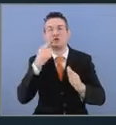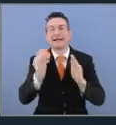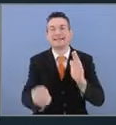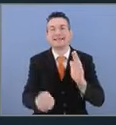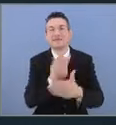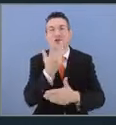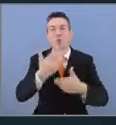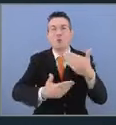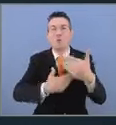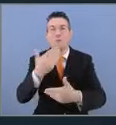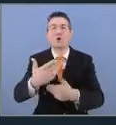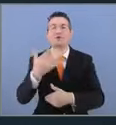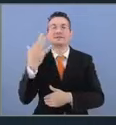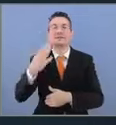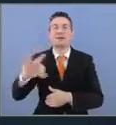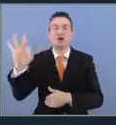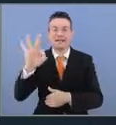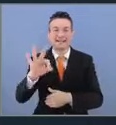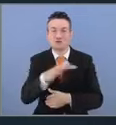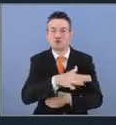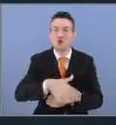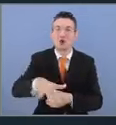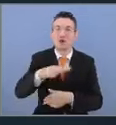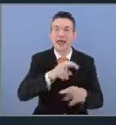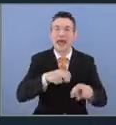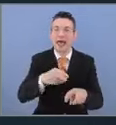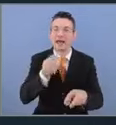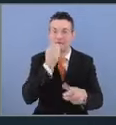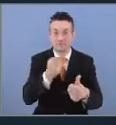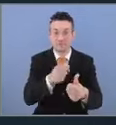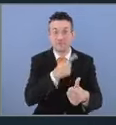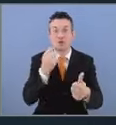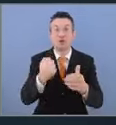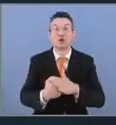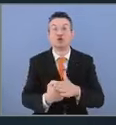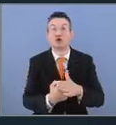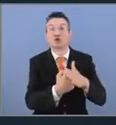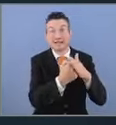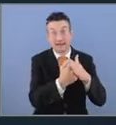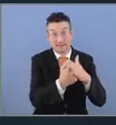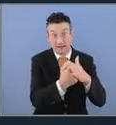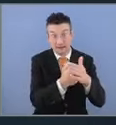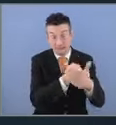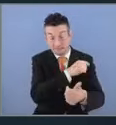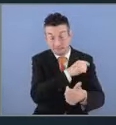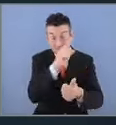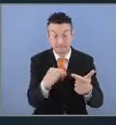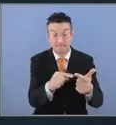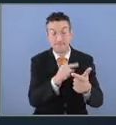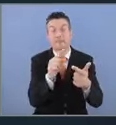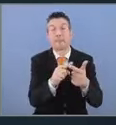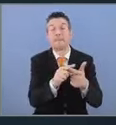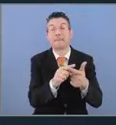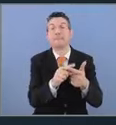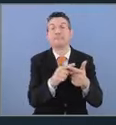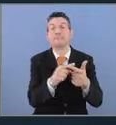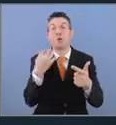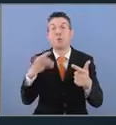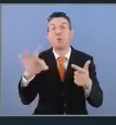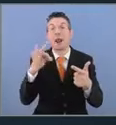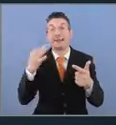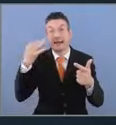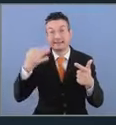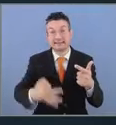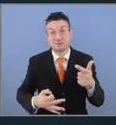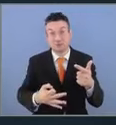dell'agri-food. La priorità numero 1 è la sostenibilità, quindi agri-food sustainable. La priorità numero 2 è la qualità e la sicurezza, agri-food made